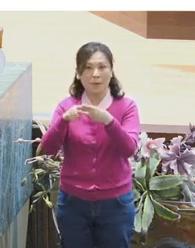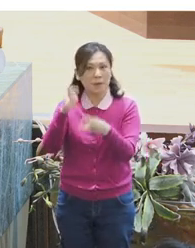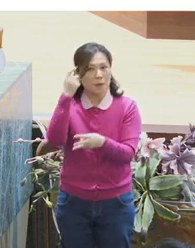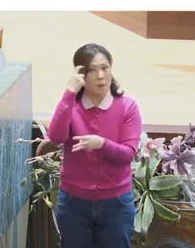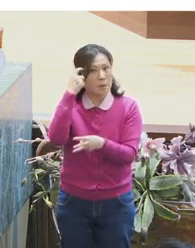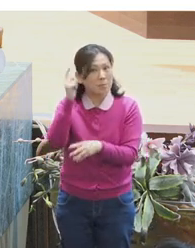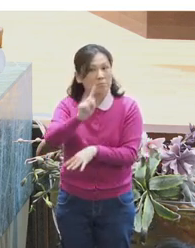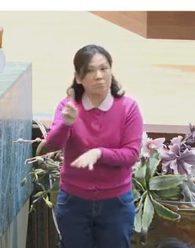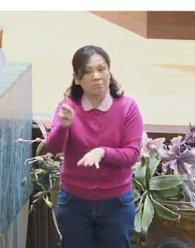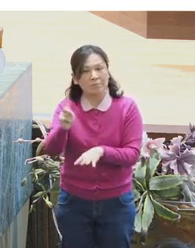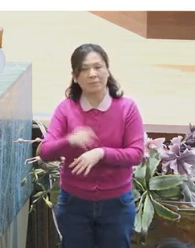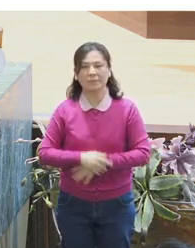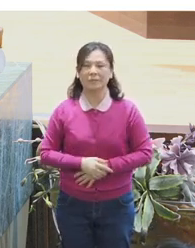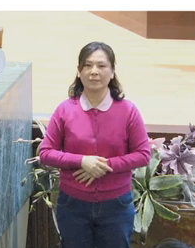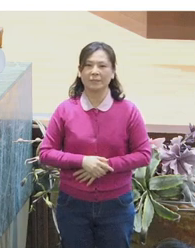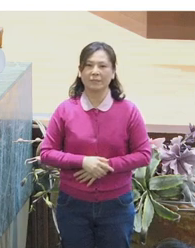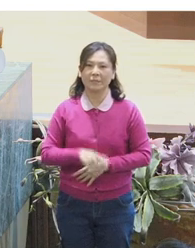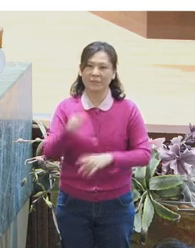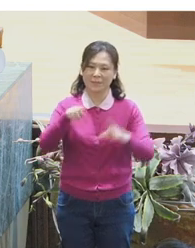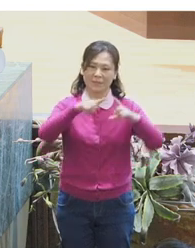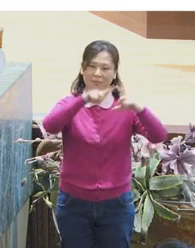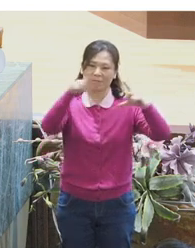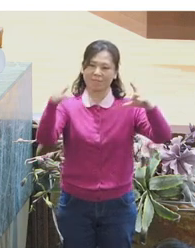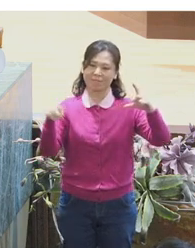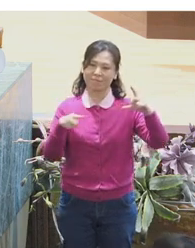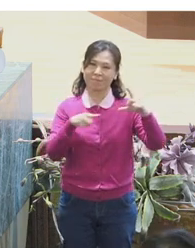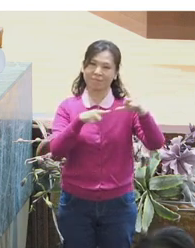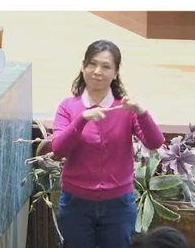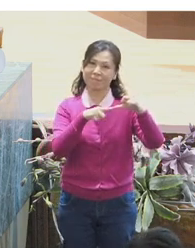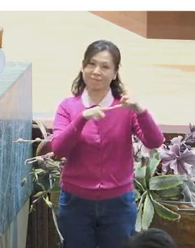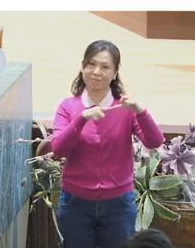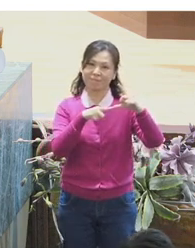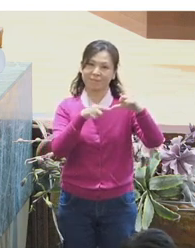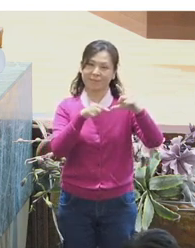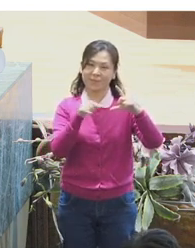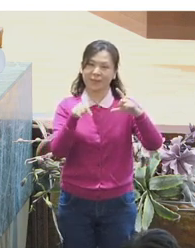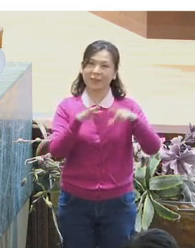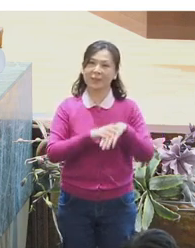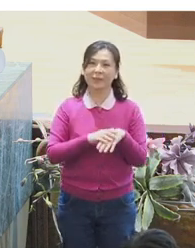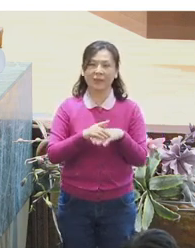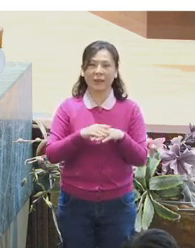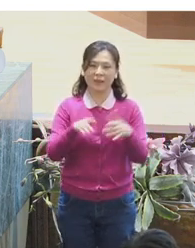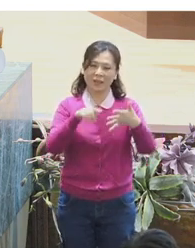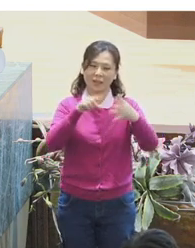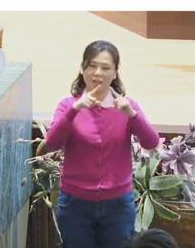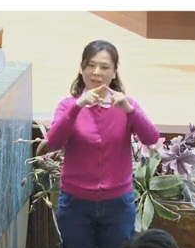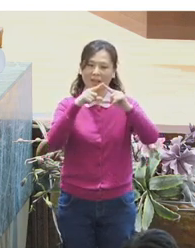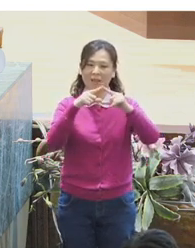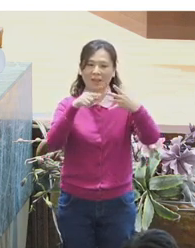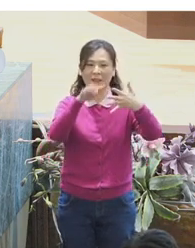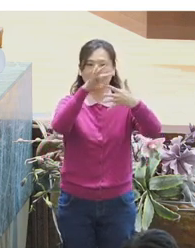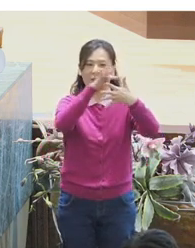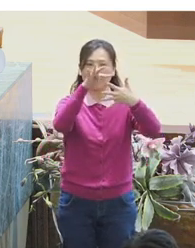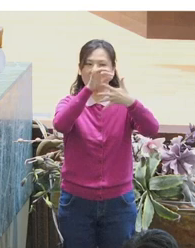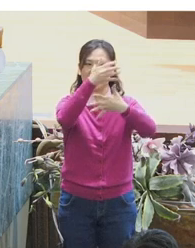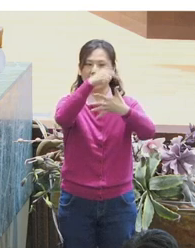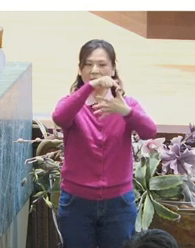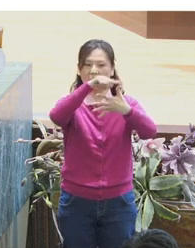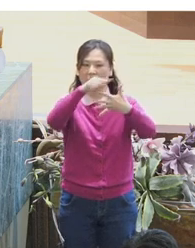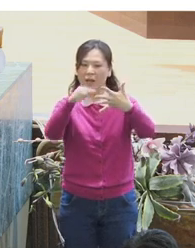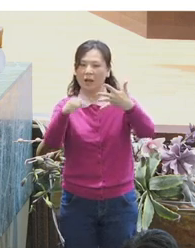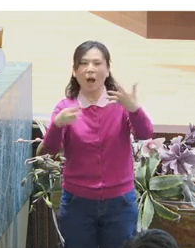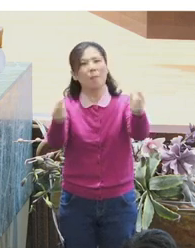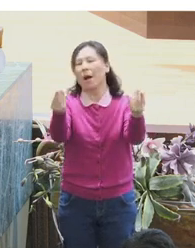是这一边这种椭圆形，好，那可能不是有一个阶层化结构的这样的一个形式。好，